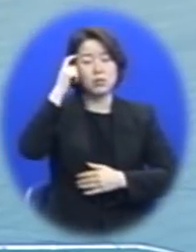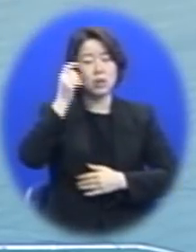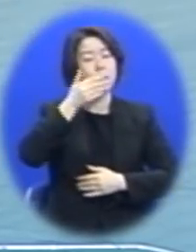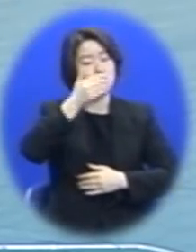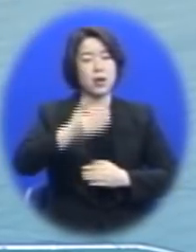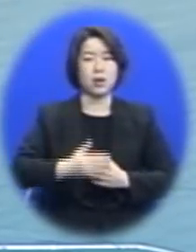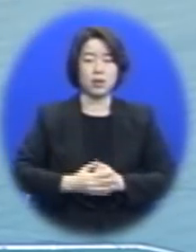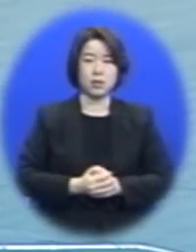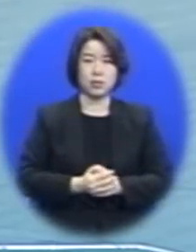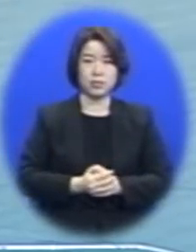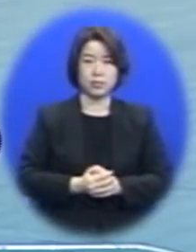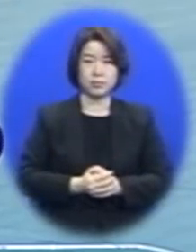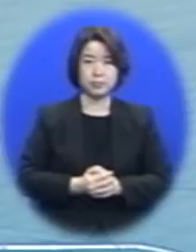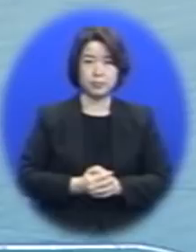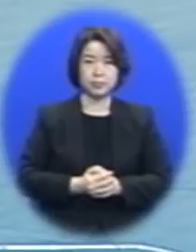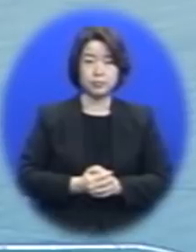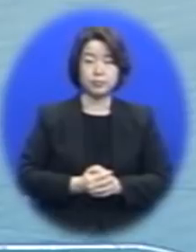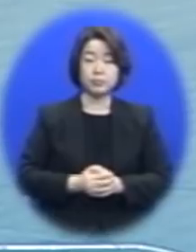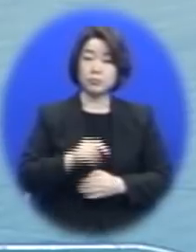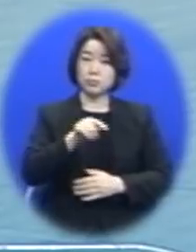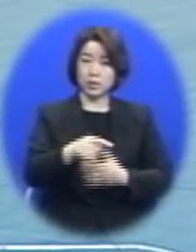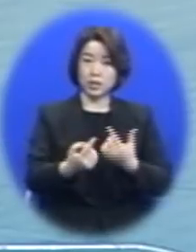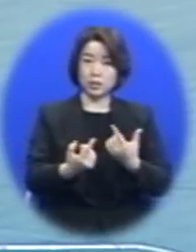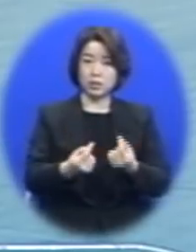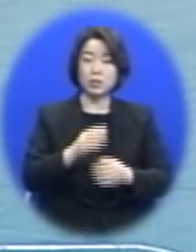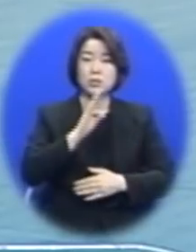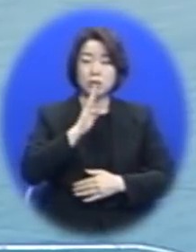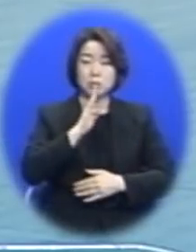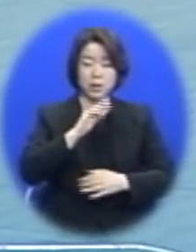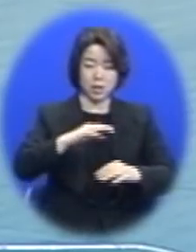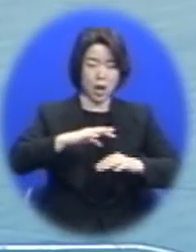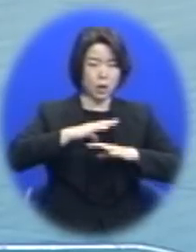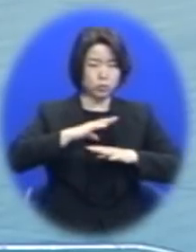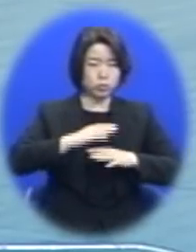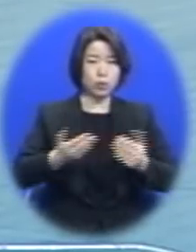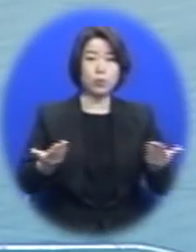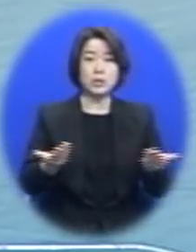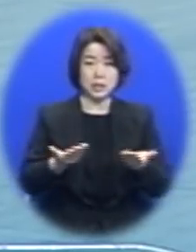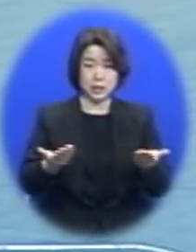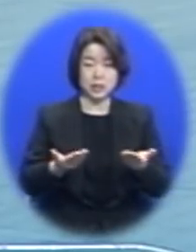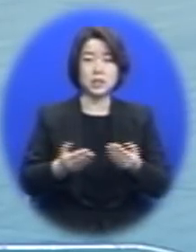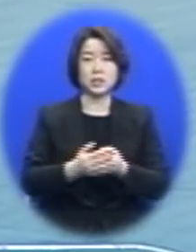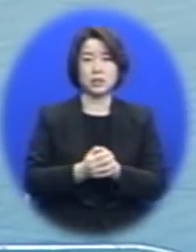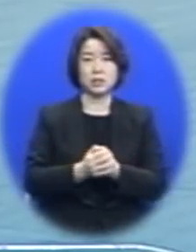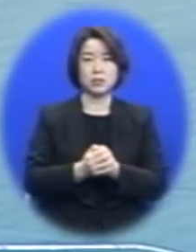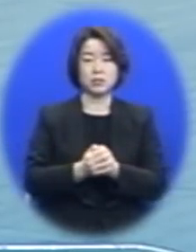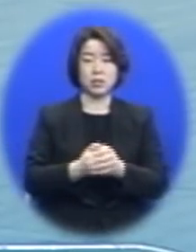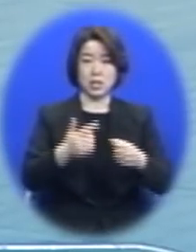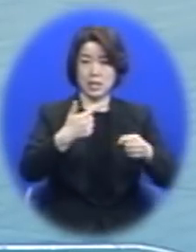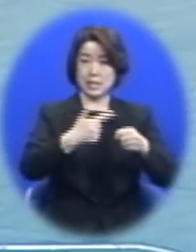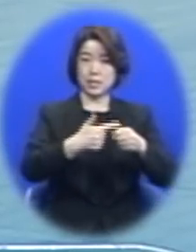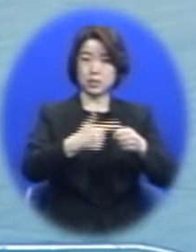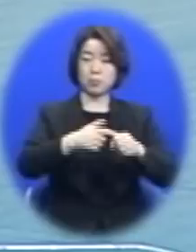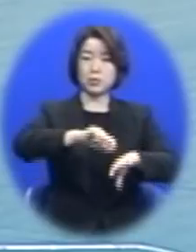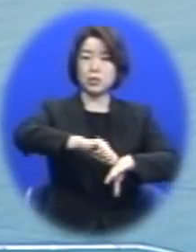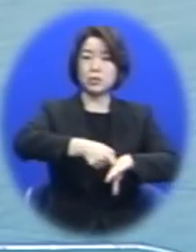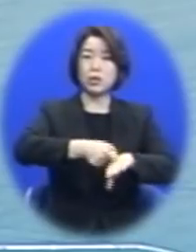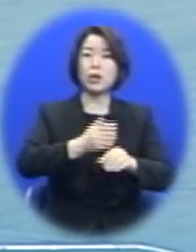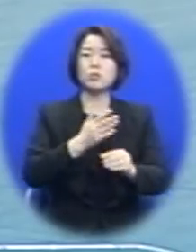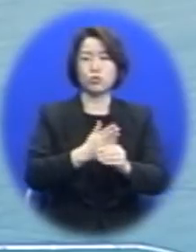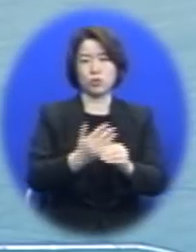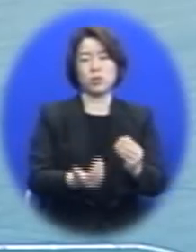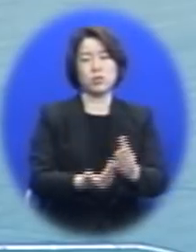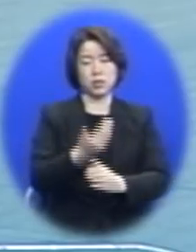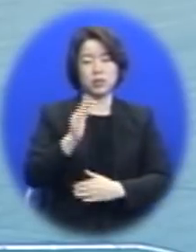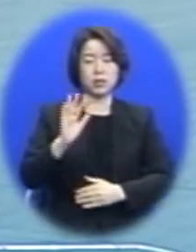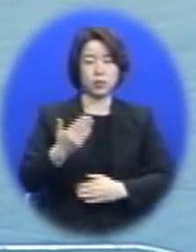않죠 그런 정말 두려운 일이 여섯 번째 재앙 가운데서 일어나는